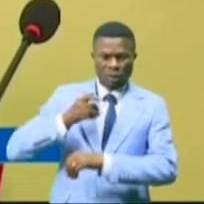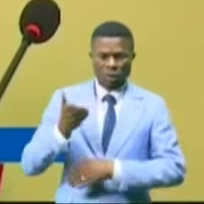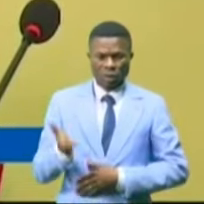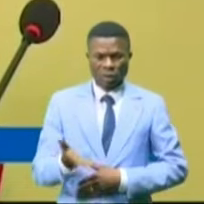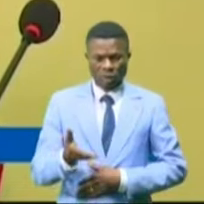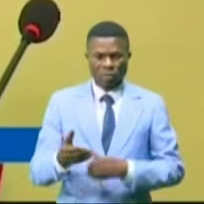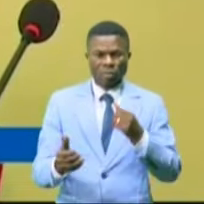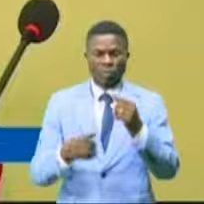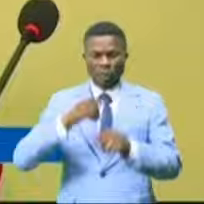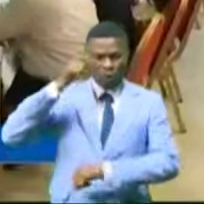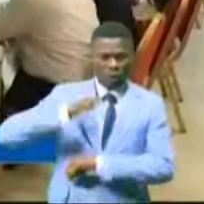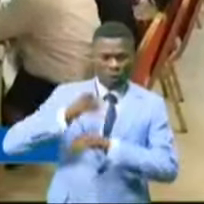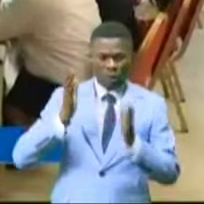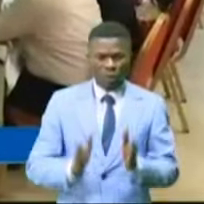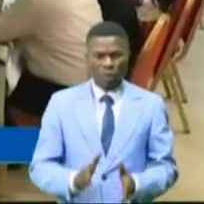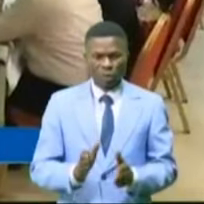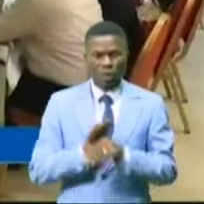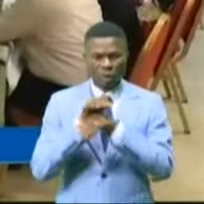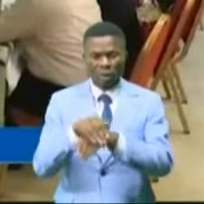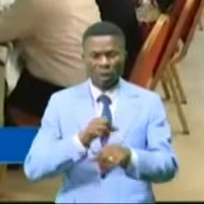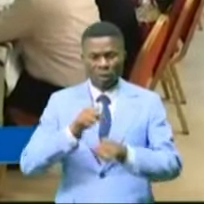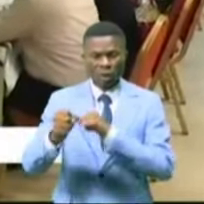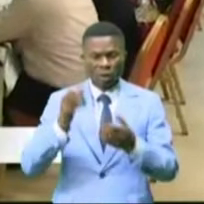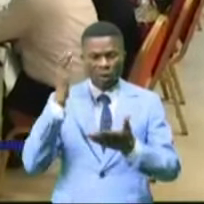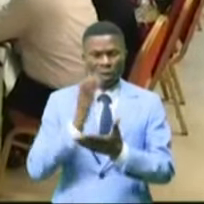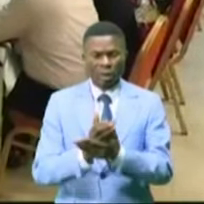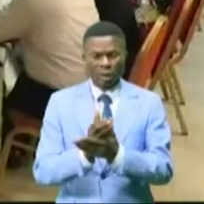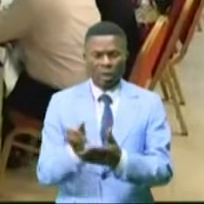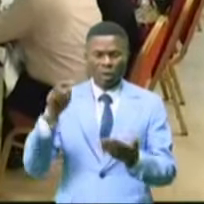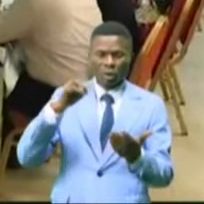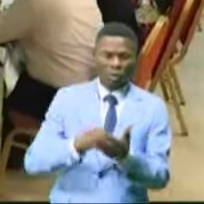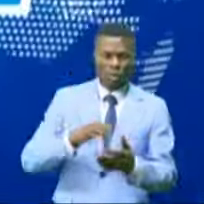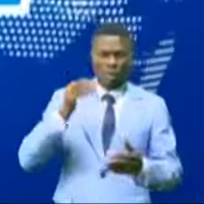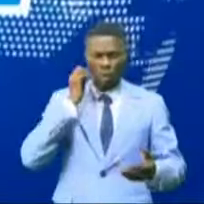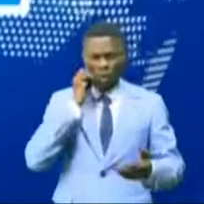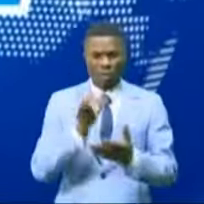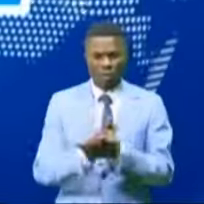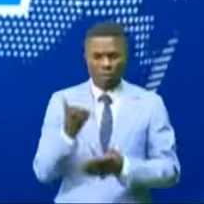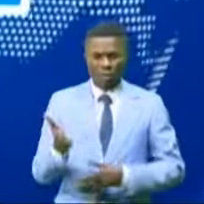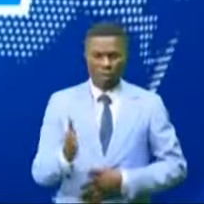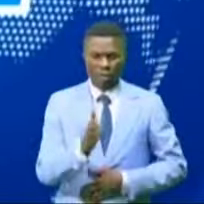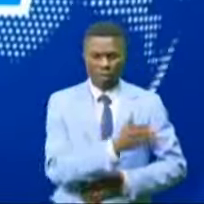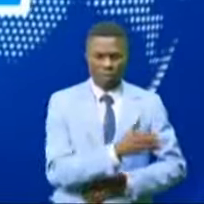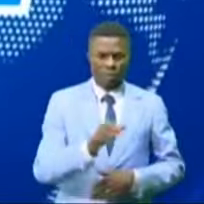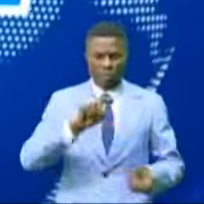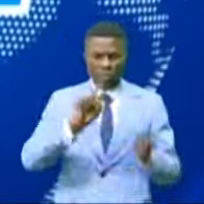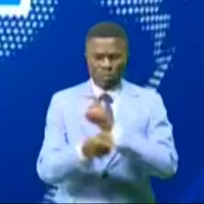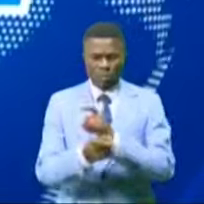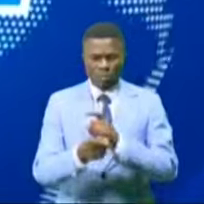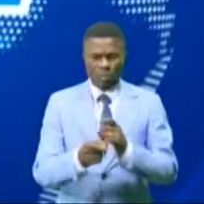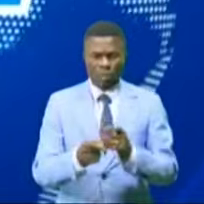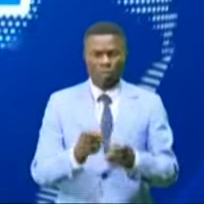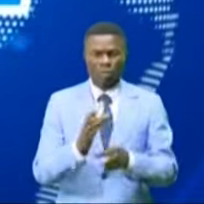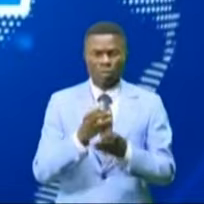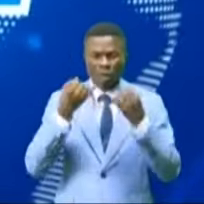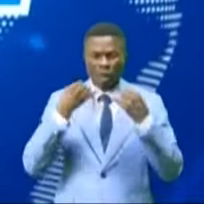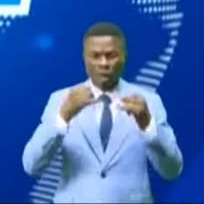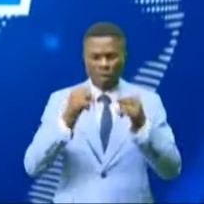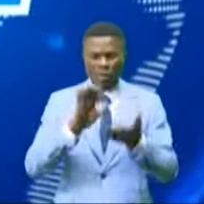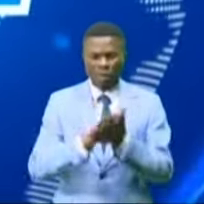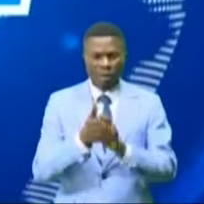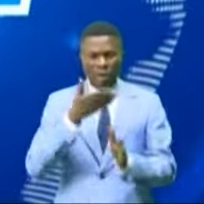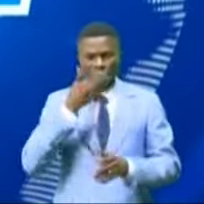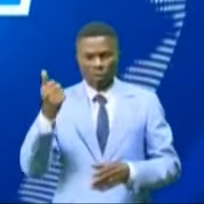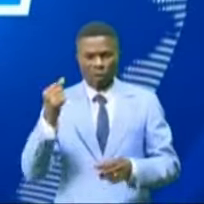acteurs judiciaires s'engagent dans la lutte contre les violences basées sur le genre. L'amélioration d'accès à l'information et